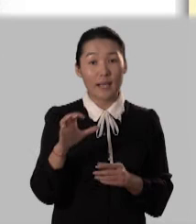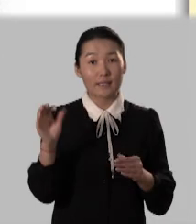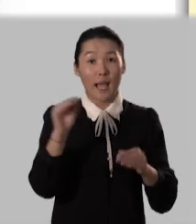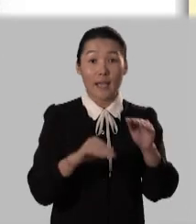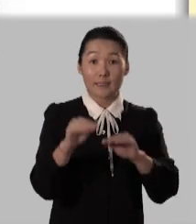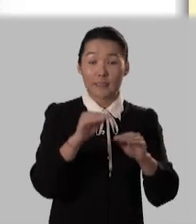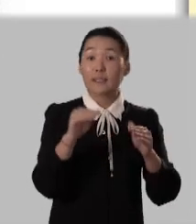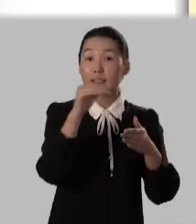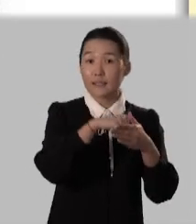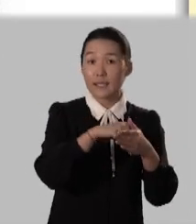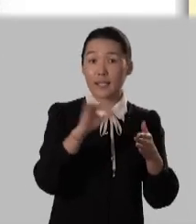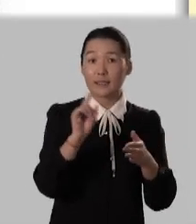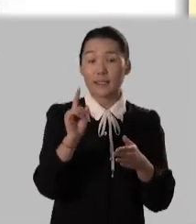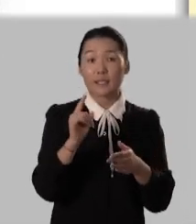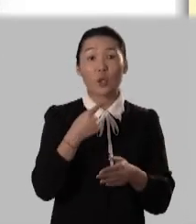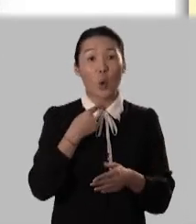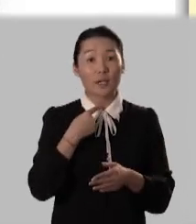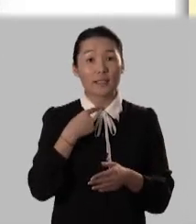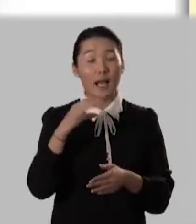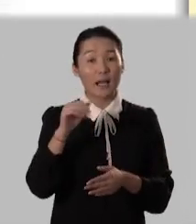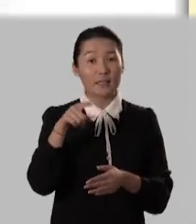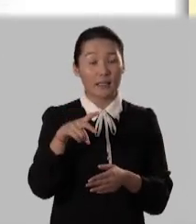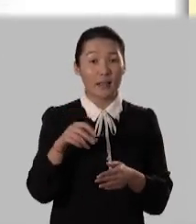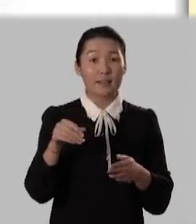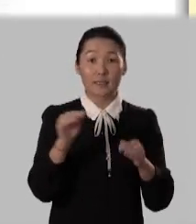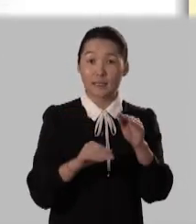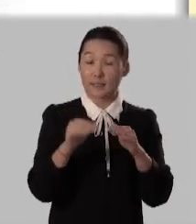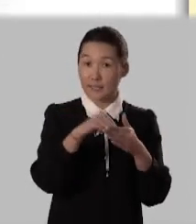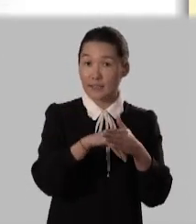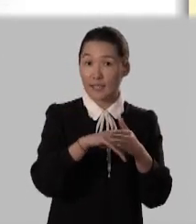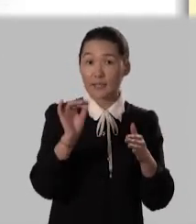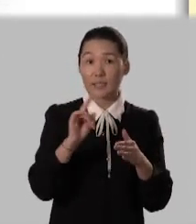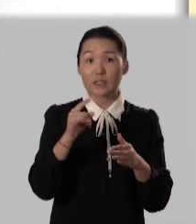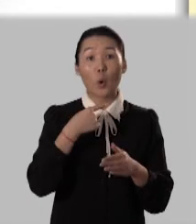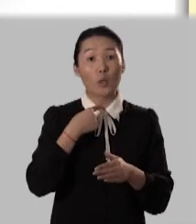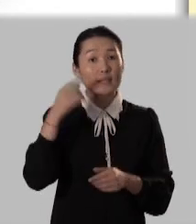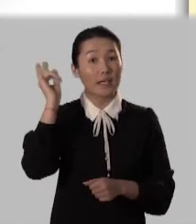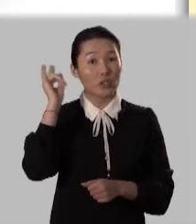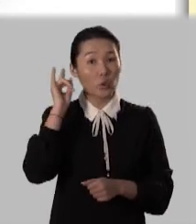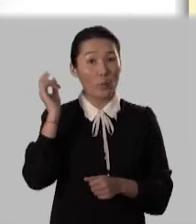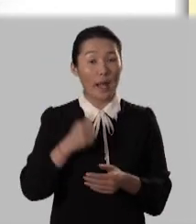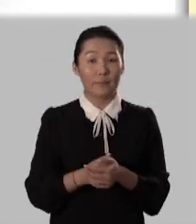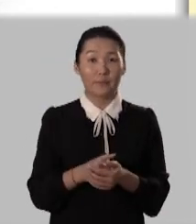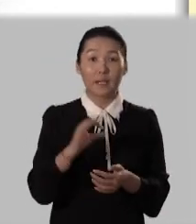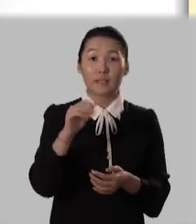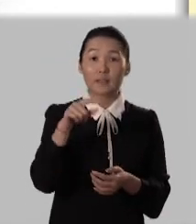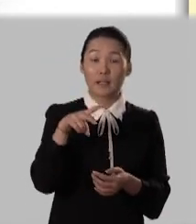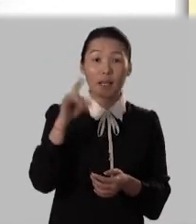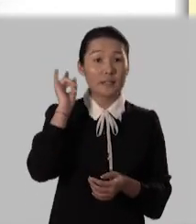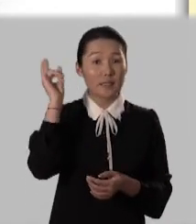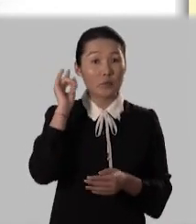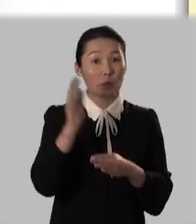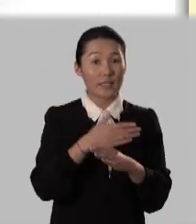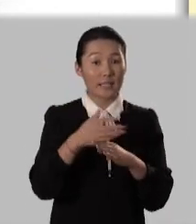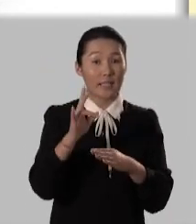голоса а согласны состоят из голос и и шума согласные звуки делятся на